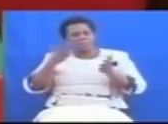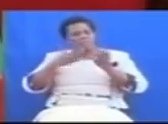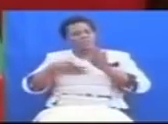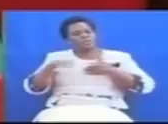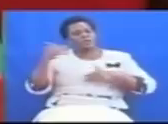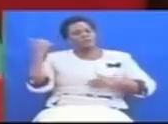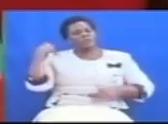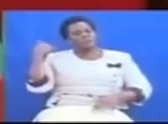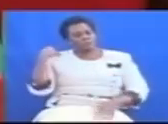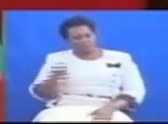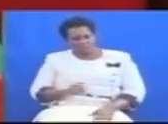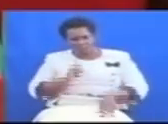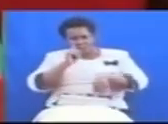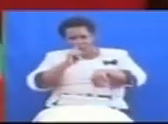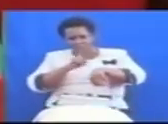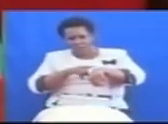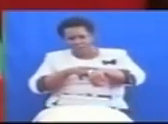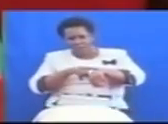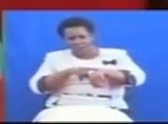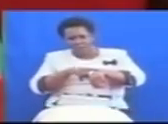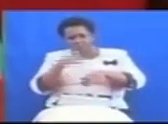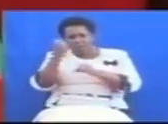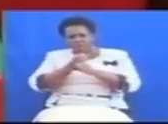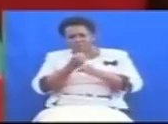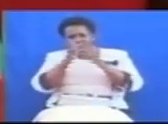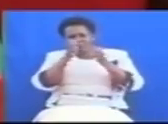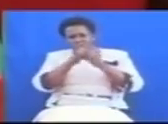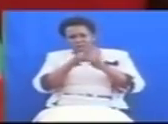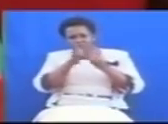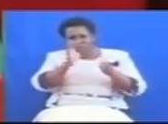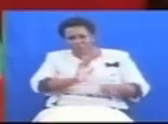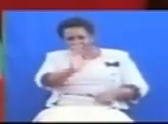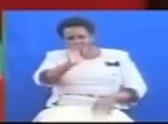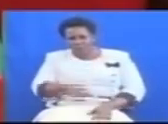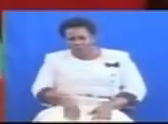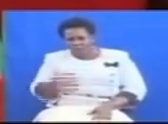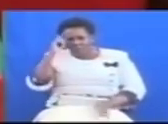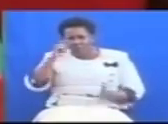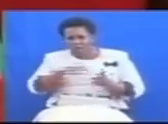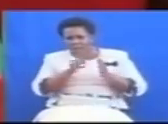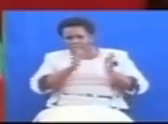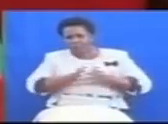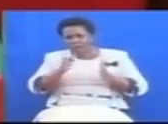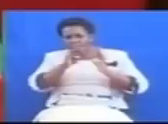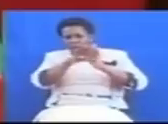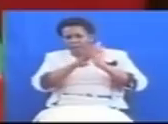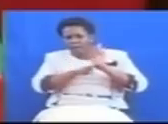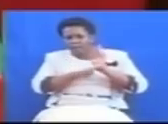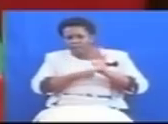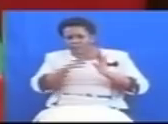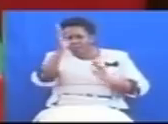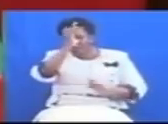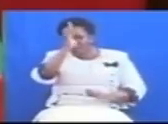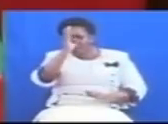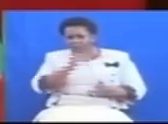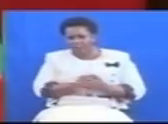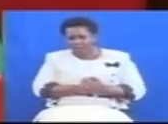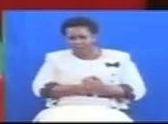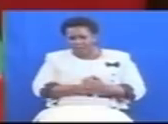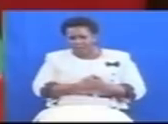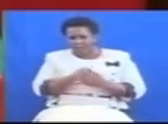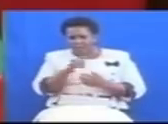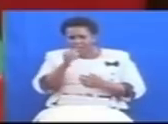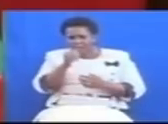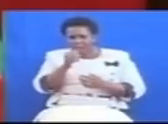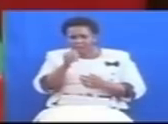anijulishe wanapokuwa wanakaa kufanya vikao hivyo, wanakuwa wameandaa ratiba mapema baina ya SMZ na SMT